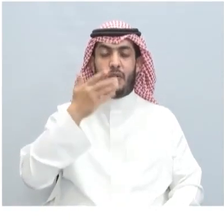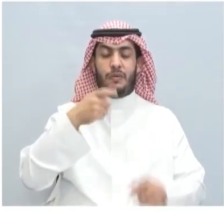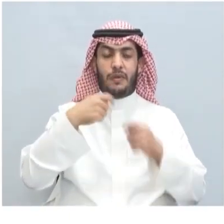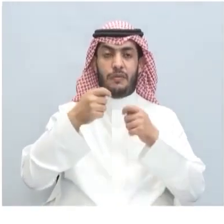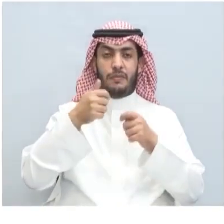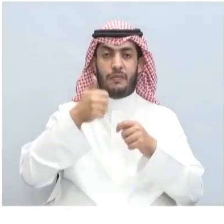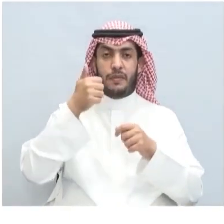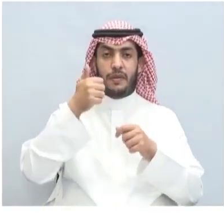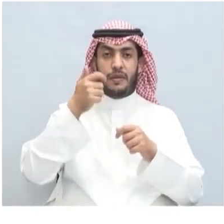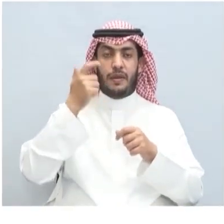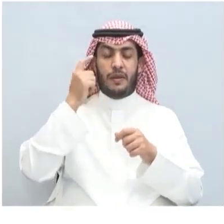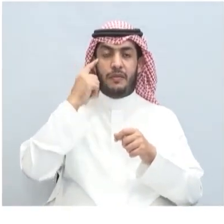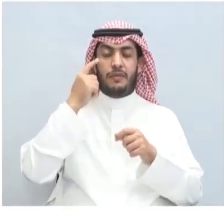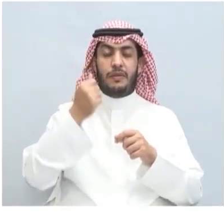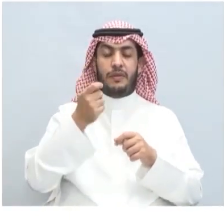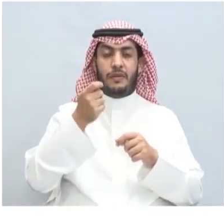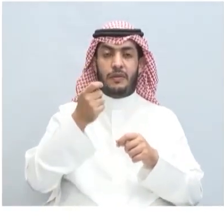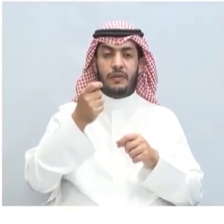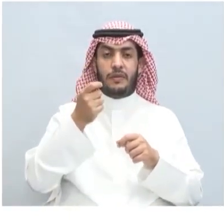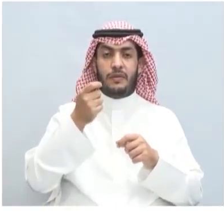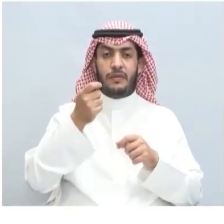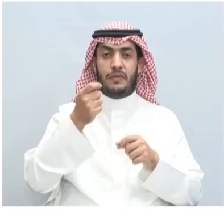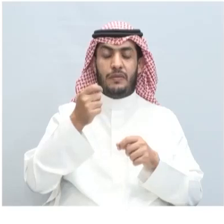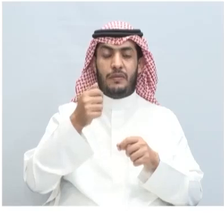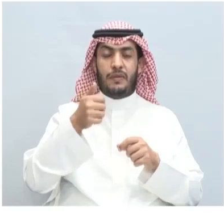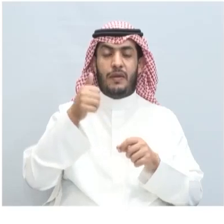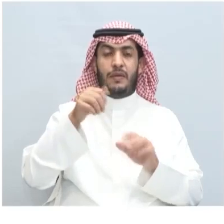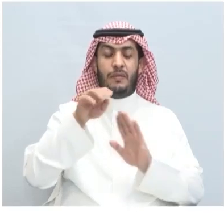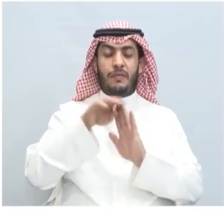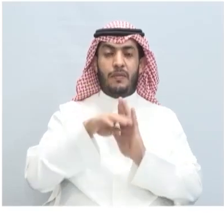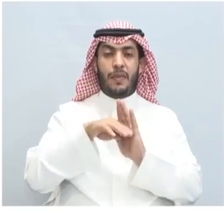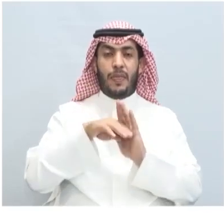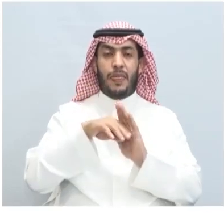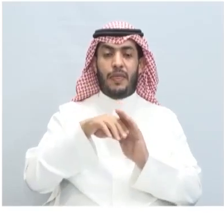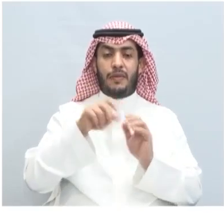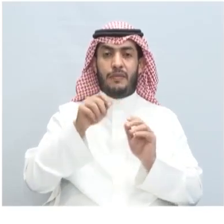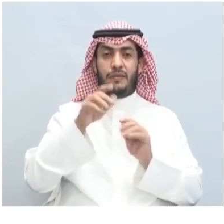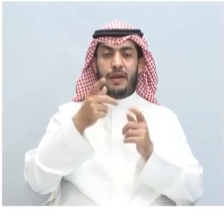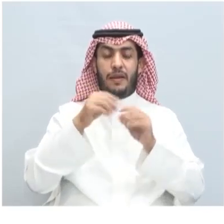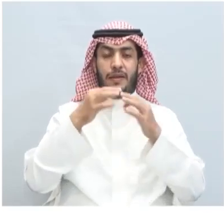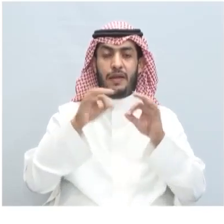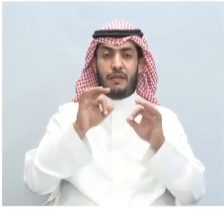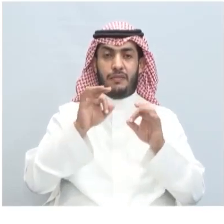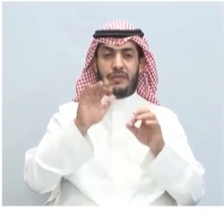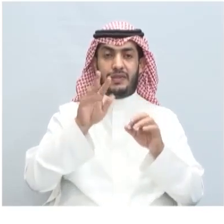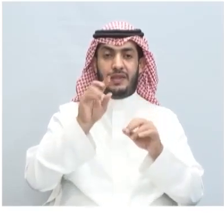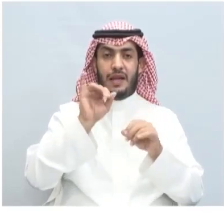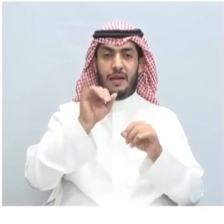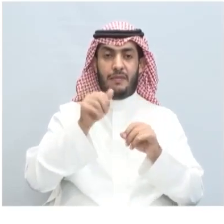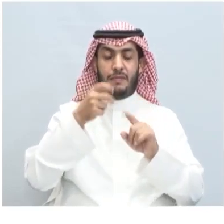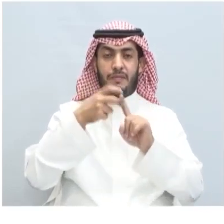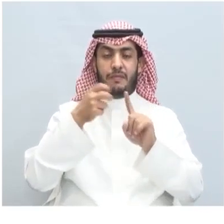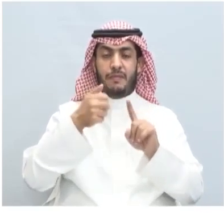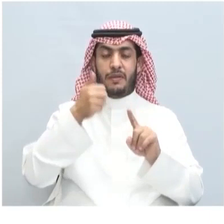لابد كيف نعرف السعر سنقسم هذا المبلغ السابق على عدد الاسهم الجديده وبالتالي